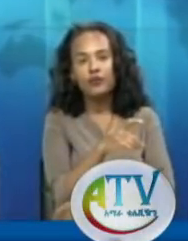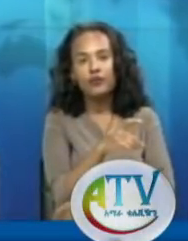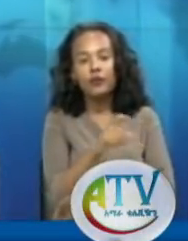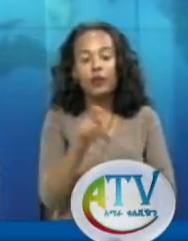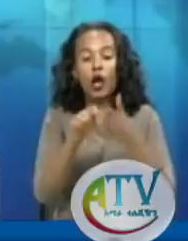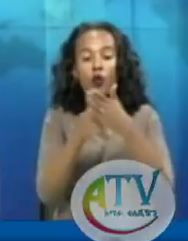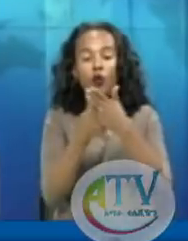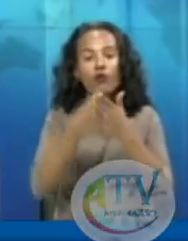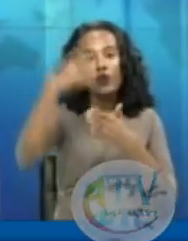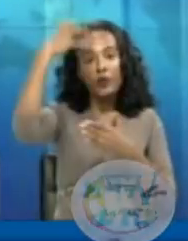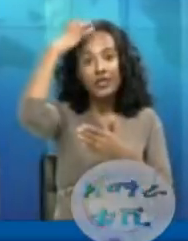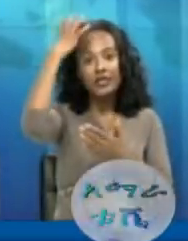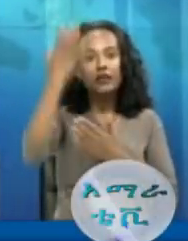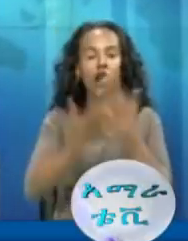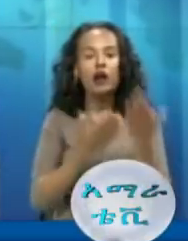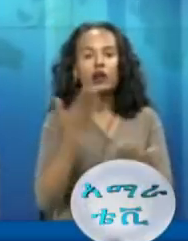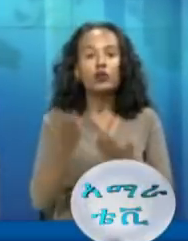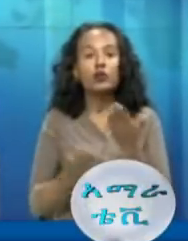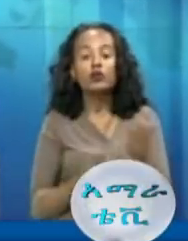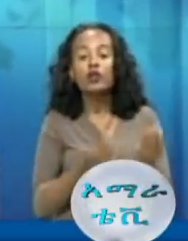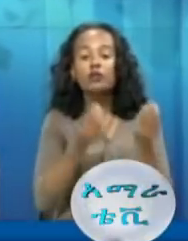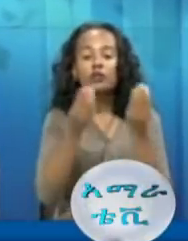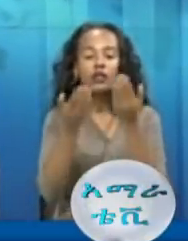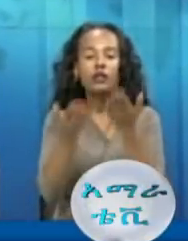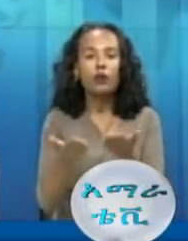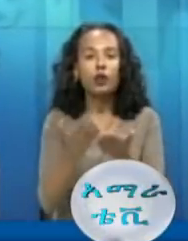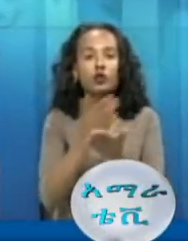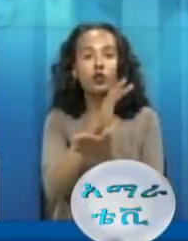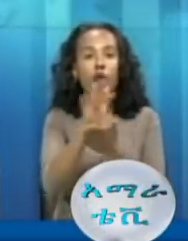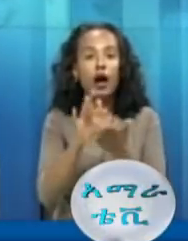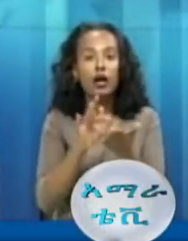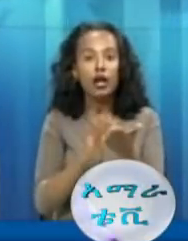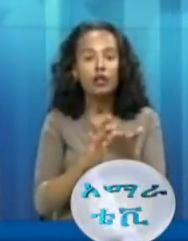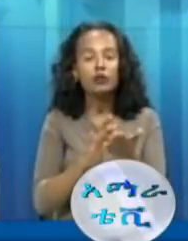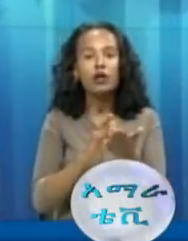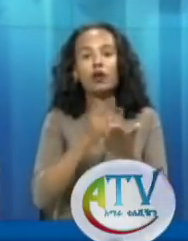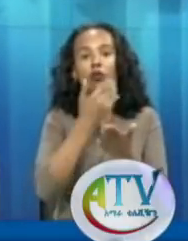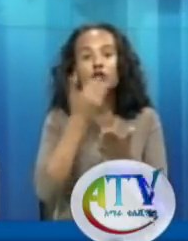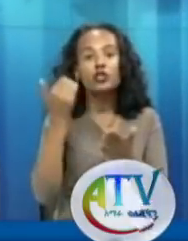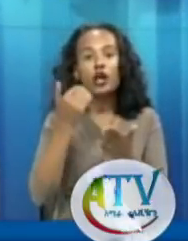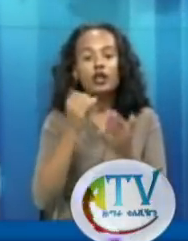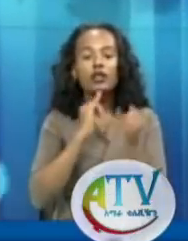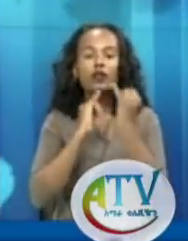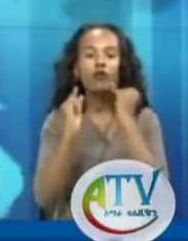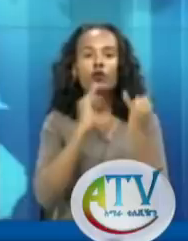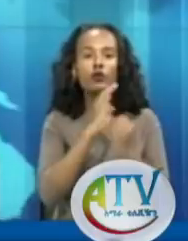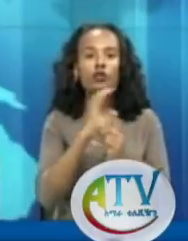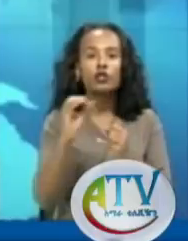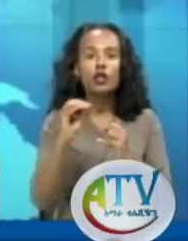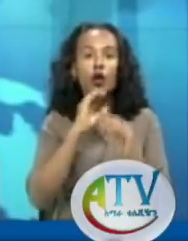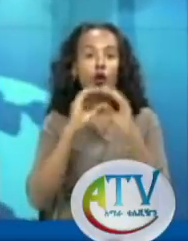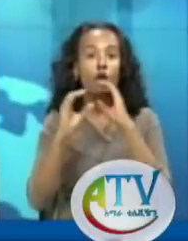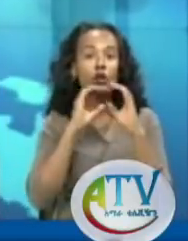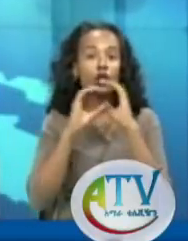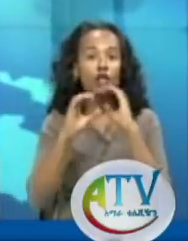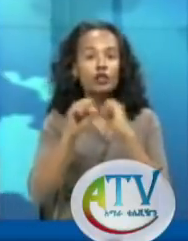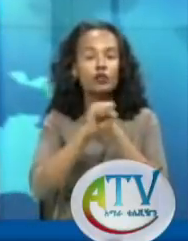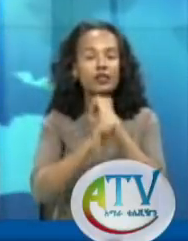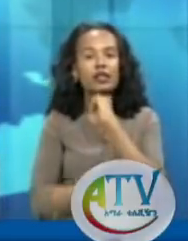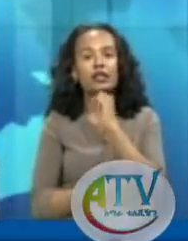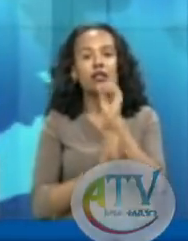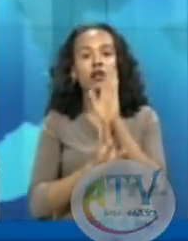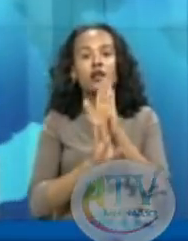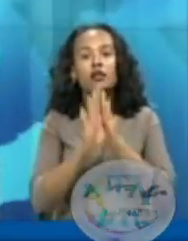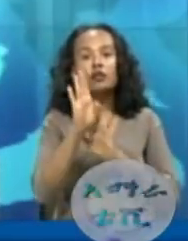ቁልፍ የመንግስት አገልግሎት የሚሰጥባቸው ማዕከላትን በተሻለ የኢንፎርሜሽን እና ኮሚኒኬሽን መሰረተ